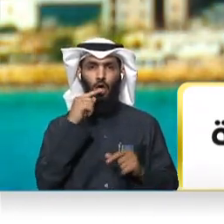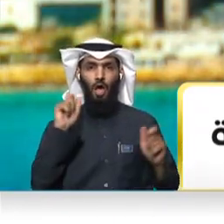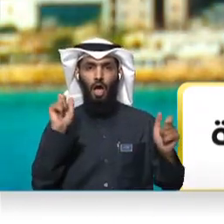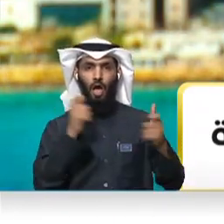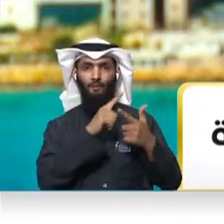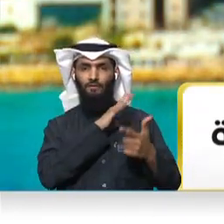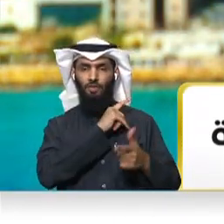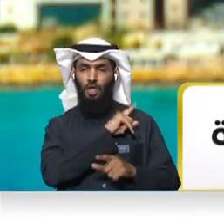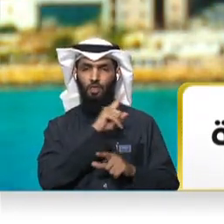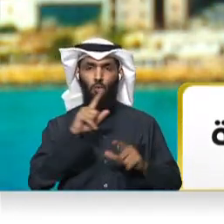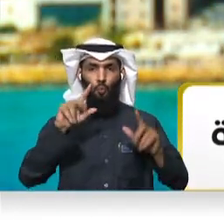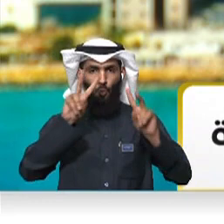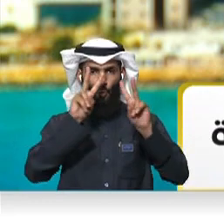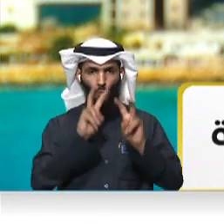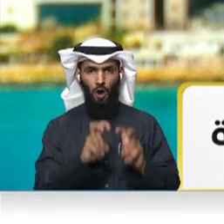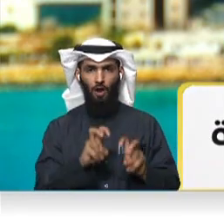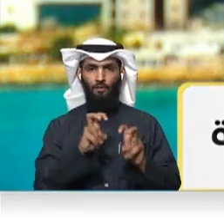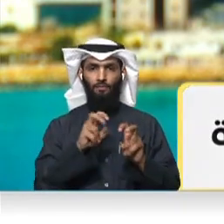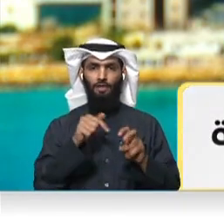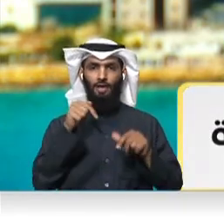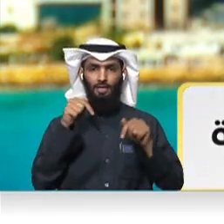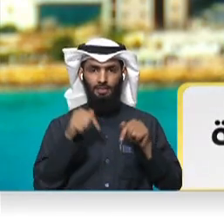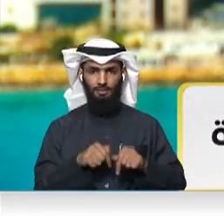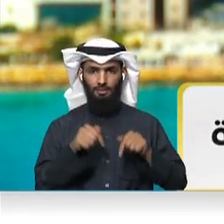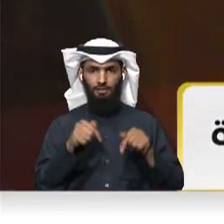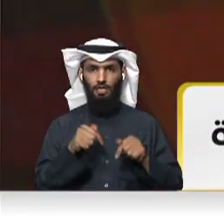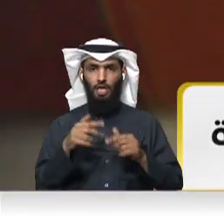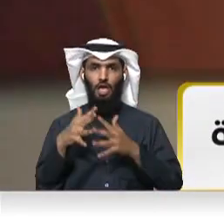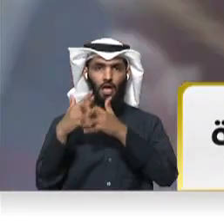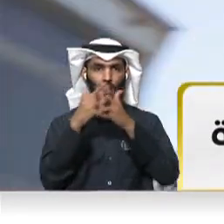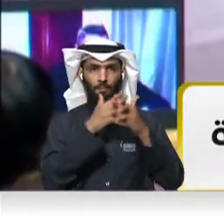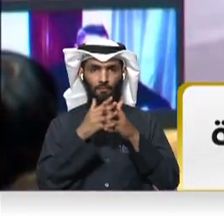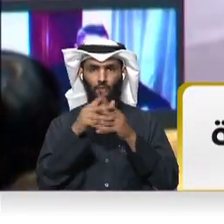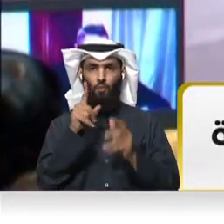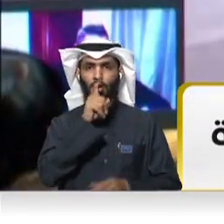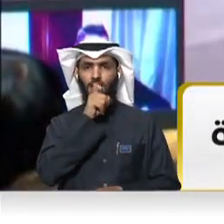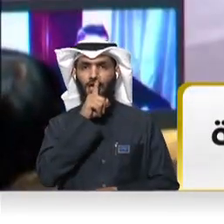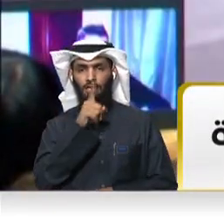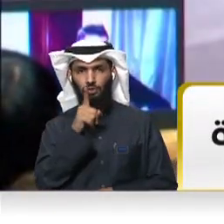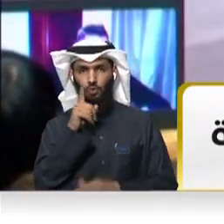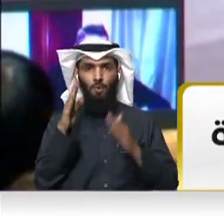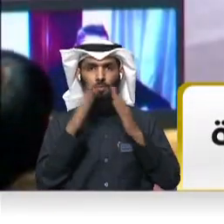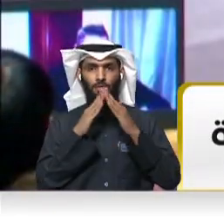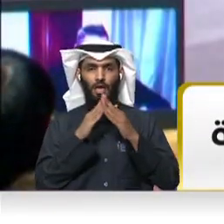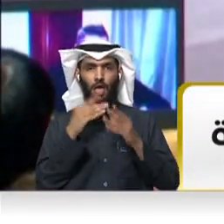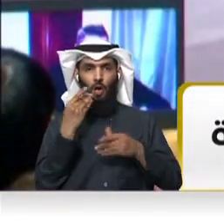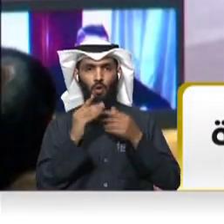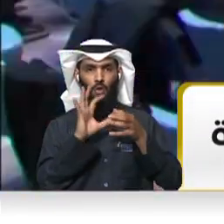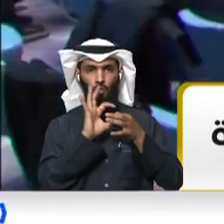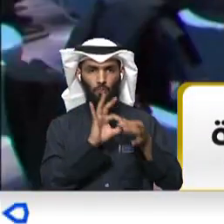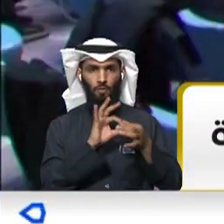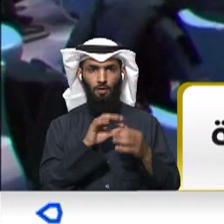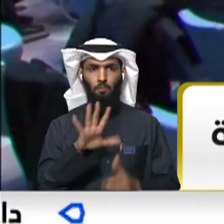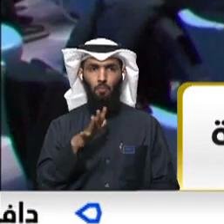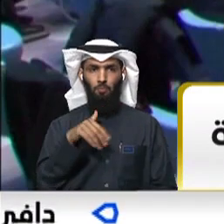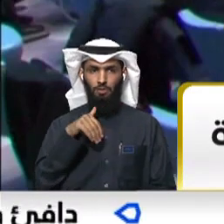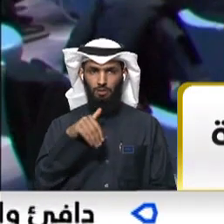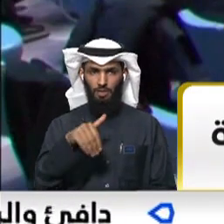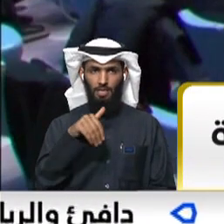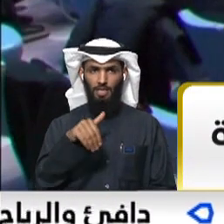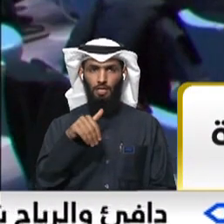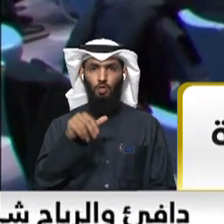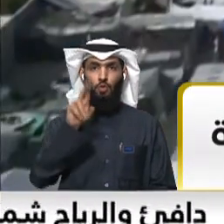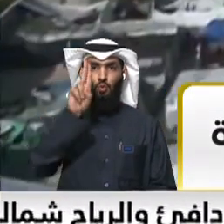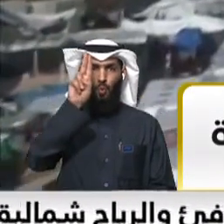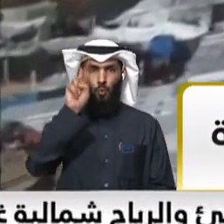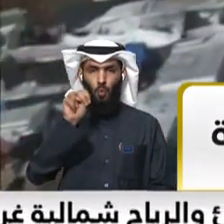سيدعم المفاوضات التي تجريها الولايات المتحدة ومصر وقطر. ومن المقرر أن يعقد مجلس الأمن الدولي اليوم